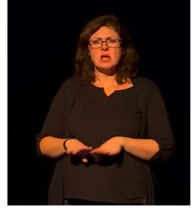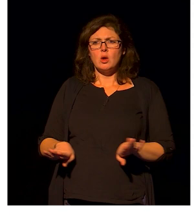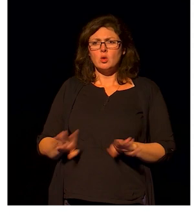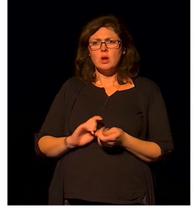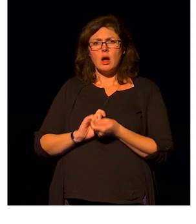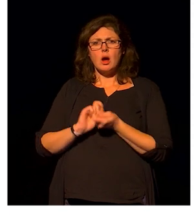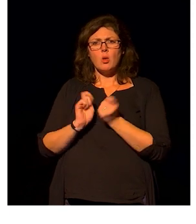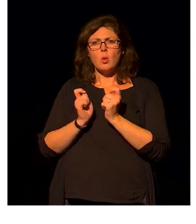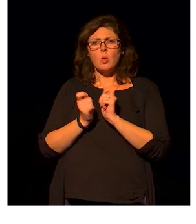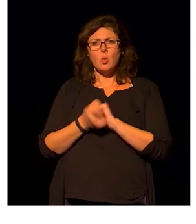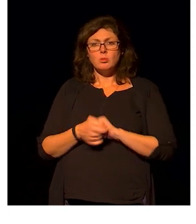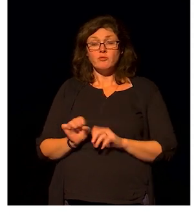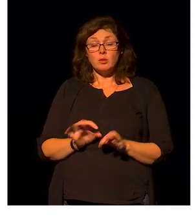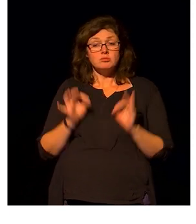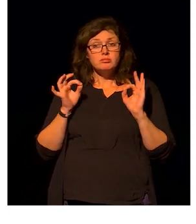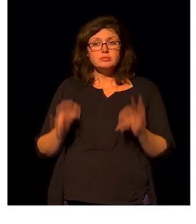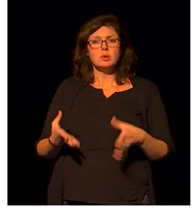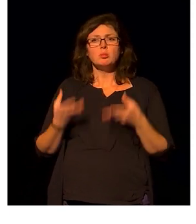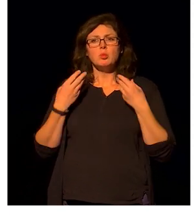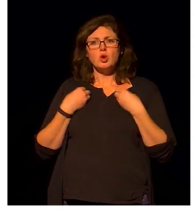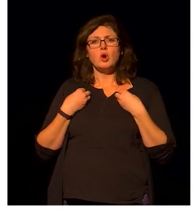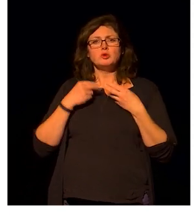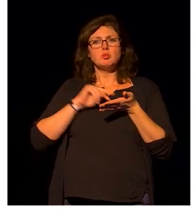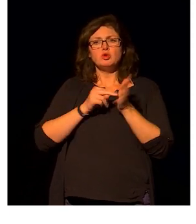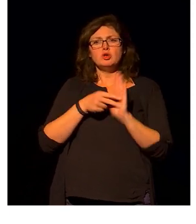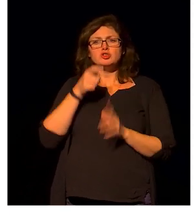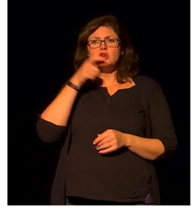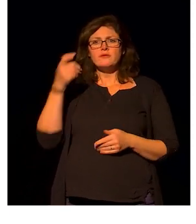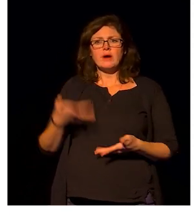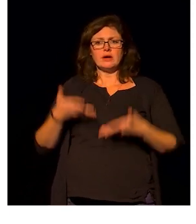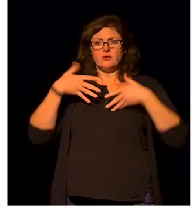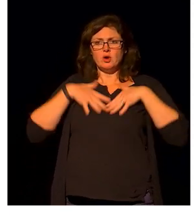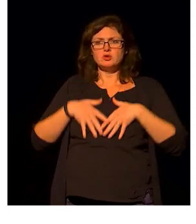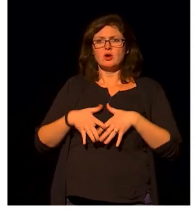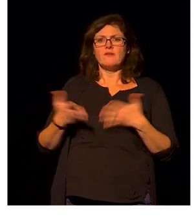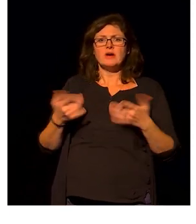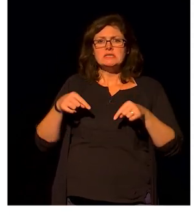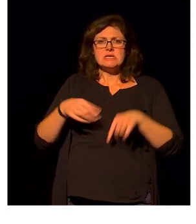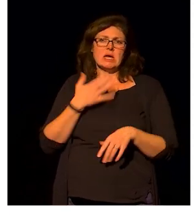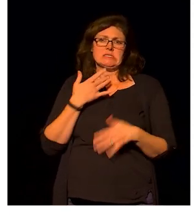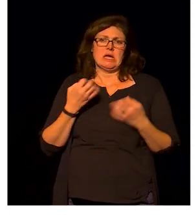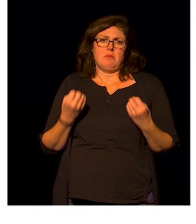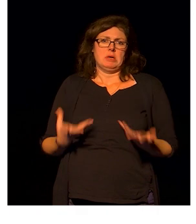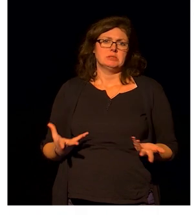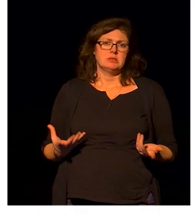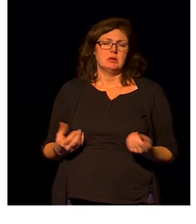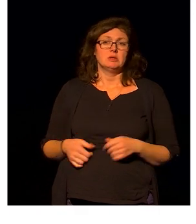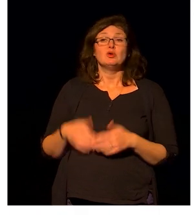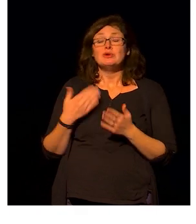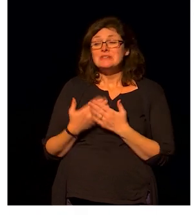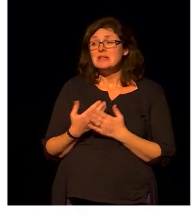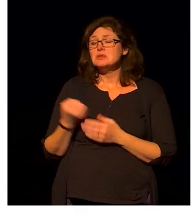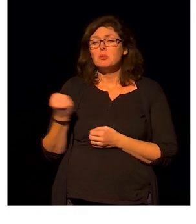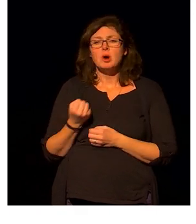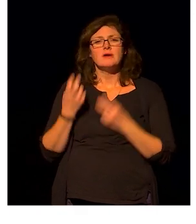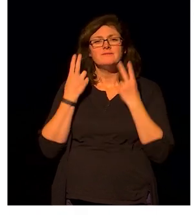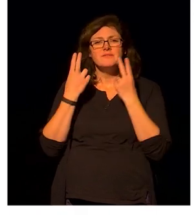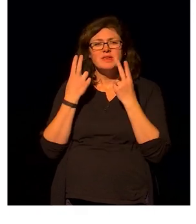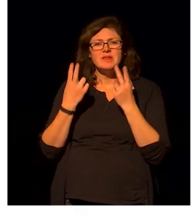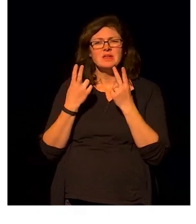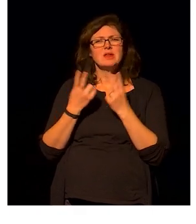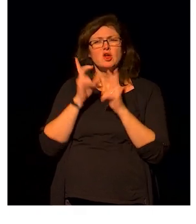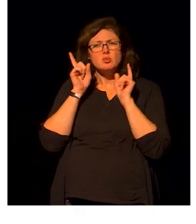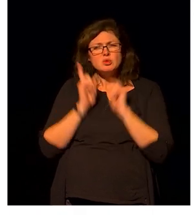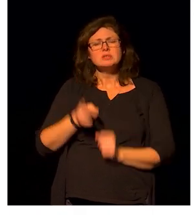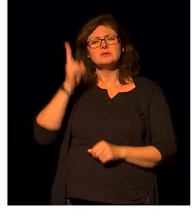wird man auch politisch verantwortlich für das, was hier geschieht. Und das ist sehr wichtig zu